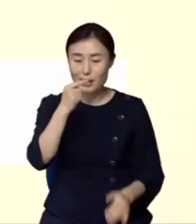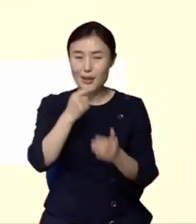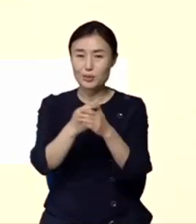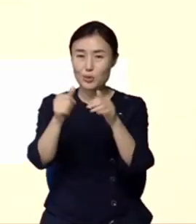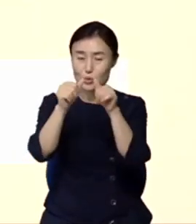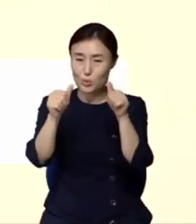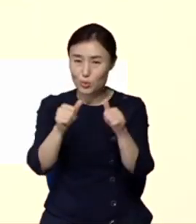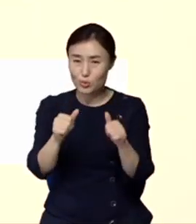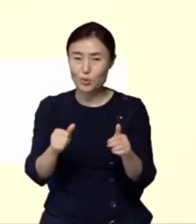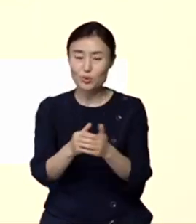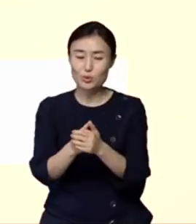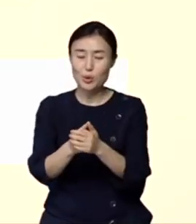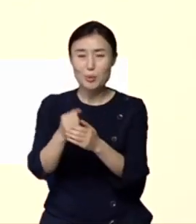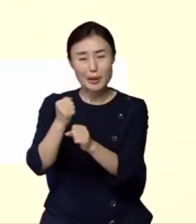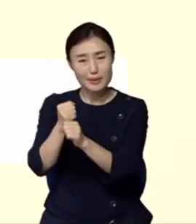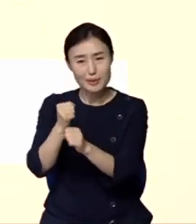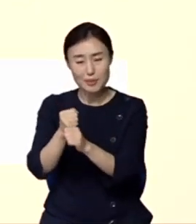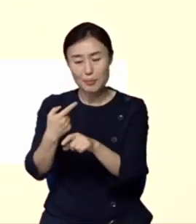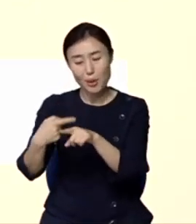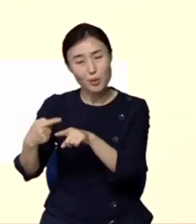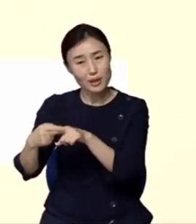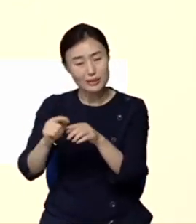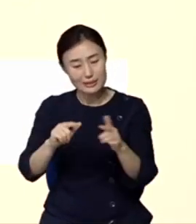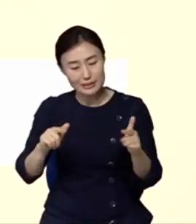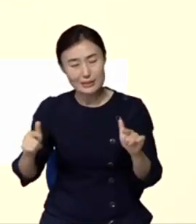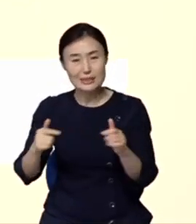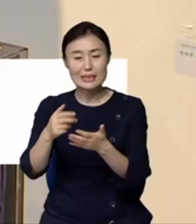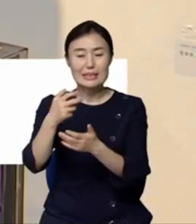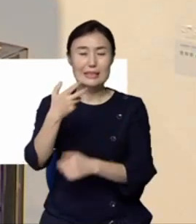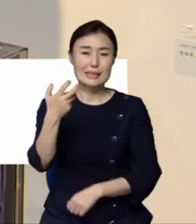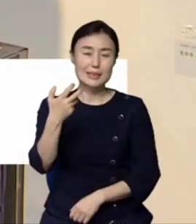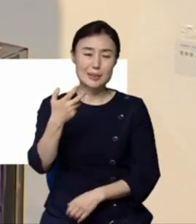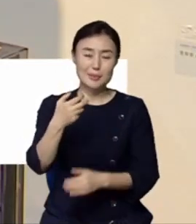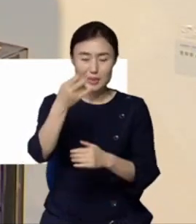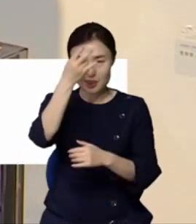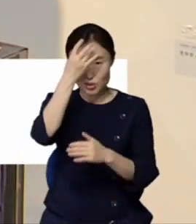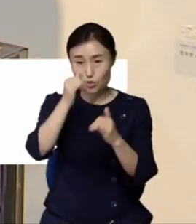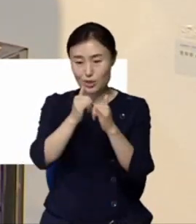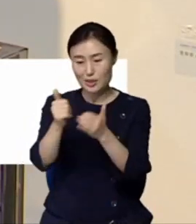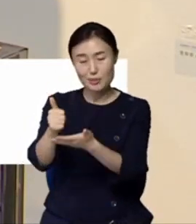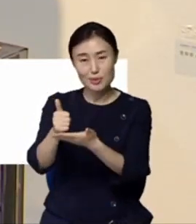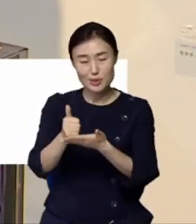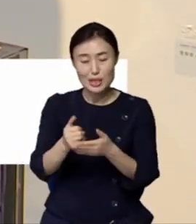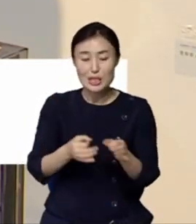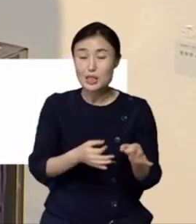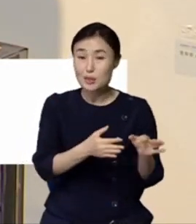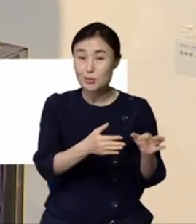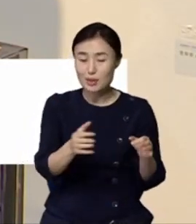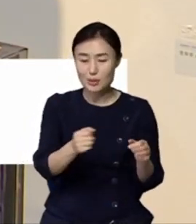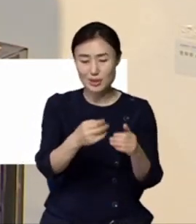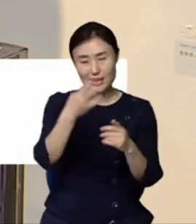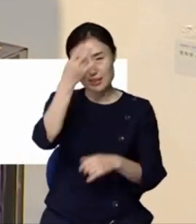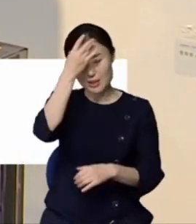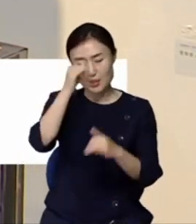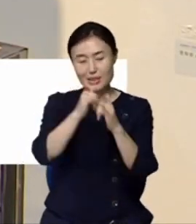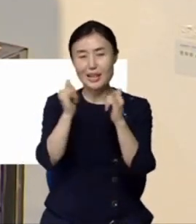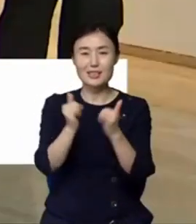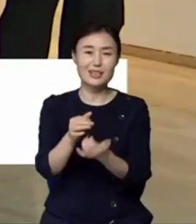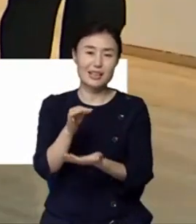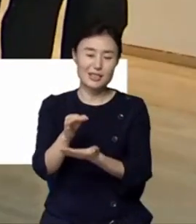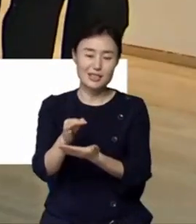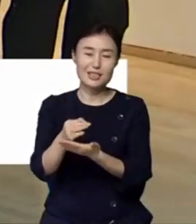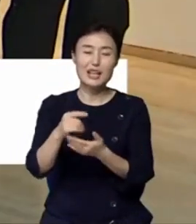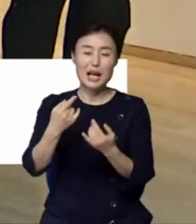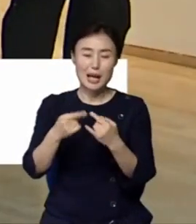시각디자인, 공예와 미술평론에 이르기까지 70여 명의 작가들은 기부를 통해 예술의 사회적 가치를 공유한다는